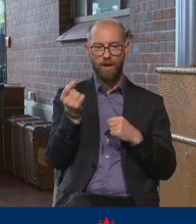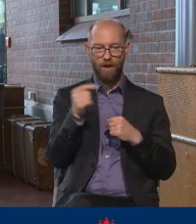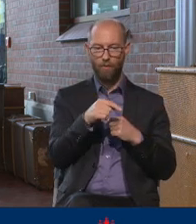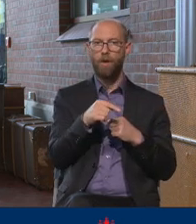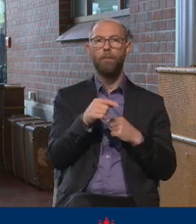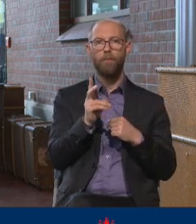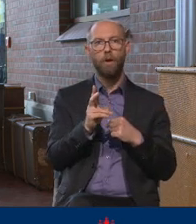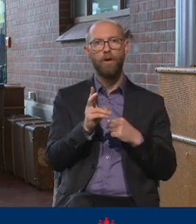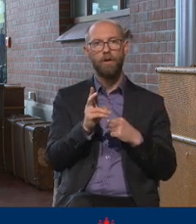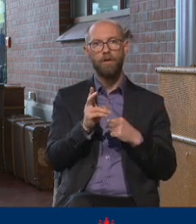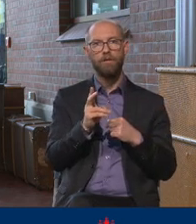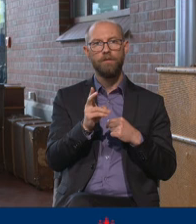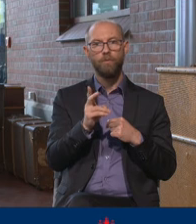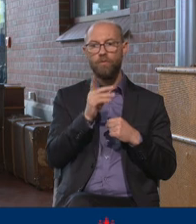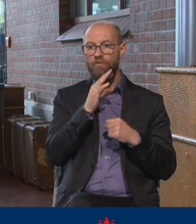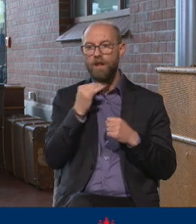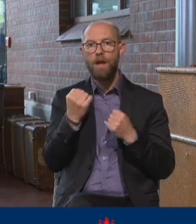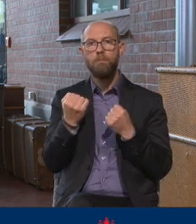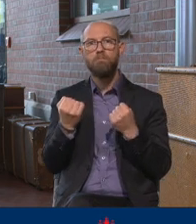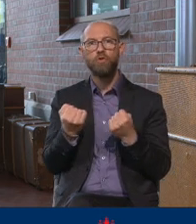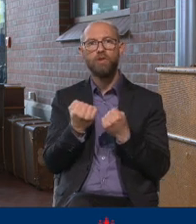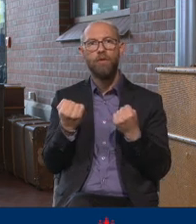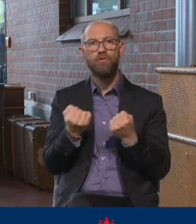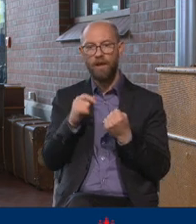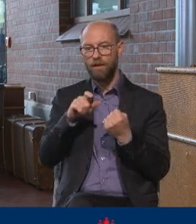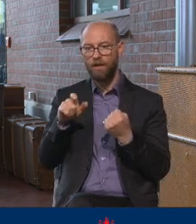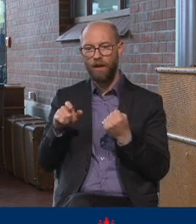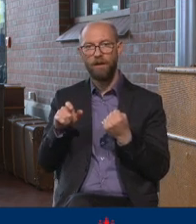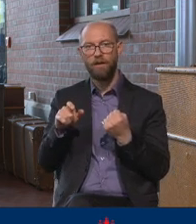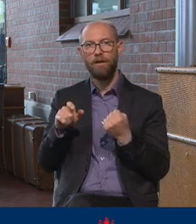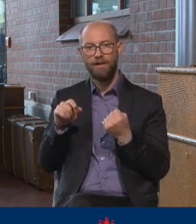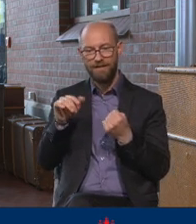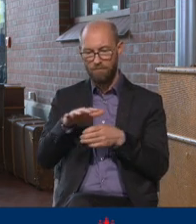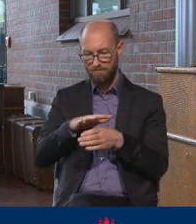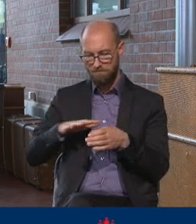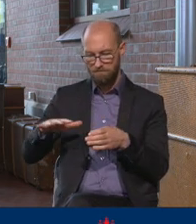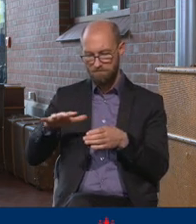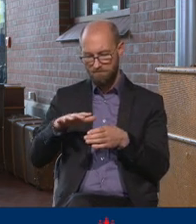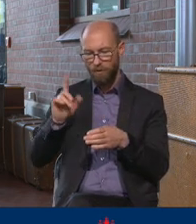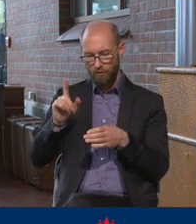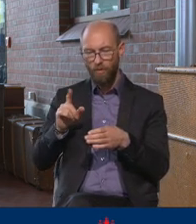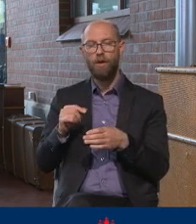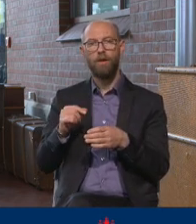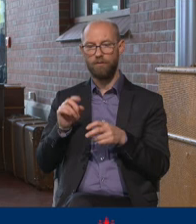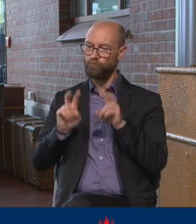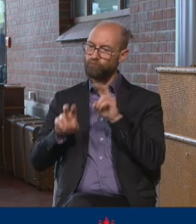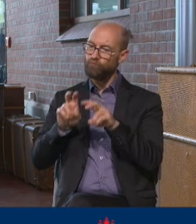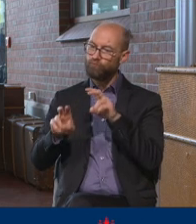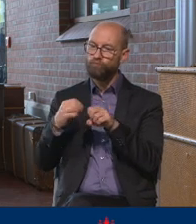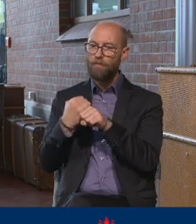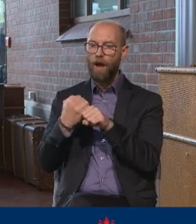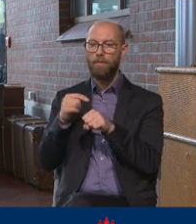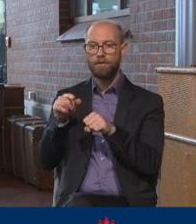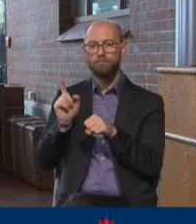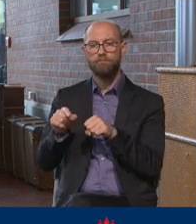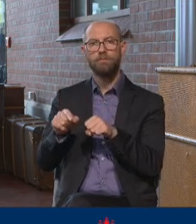zahl von beschäftigten die zusätzlich in diesen räumen platz finden können in dieser